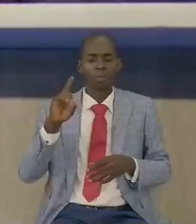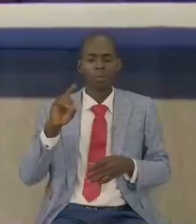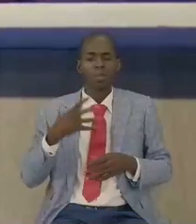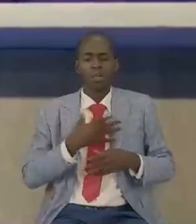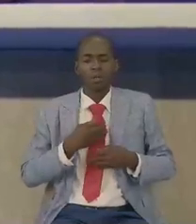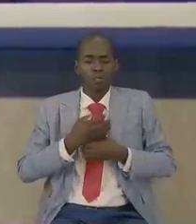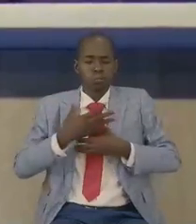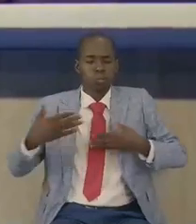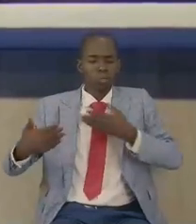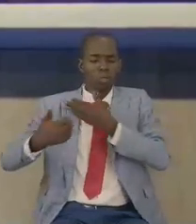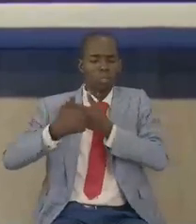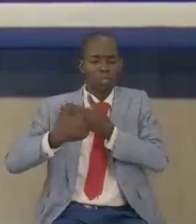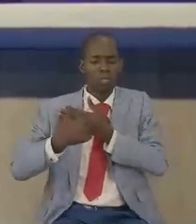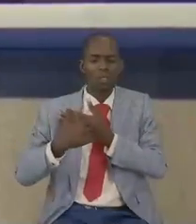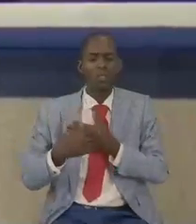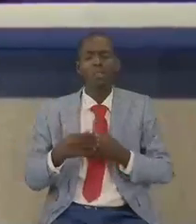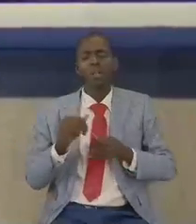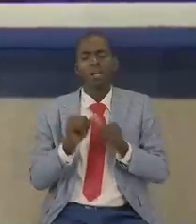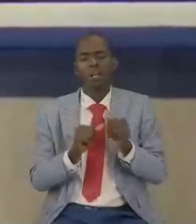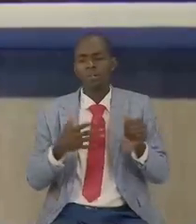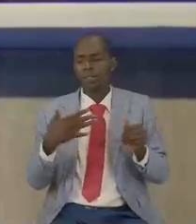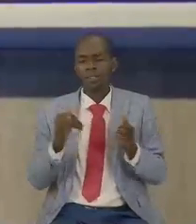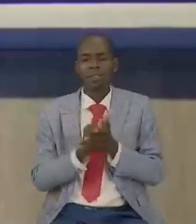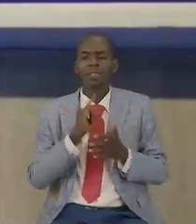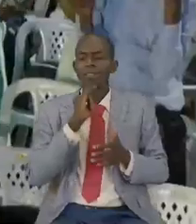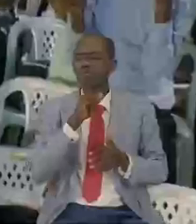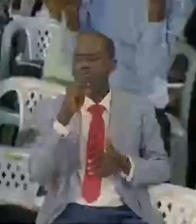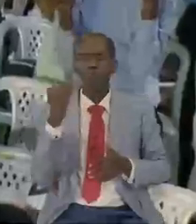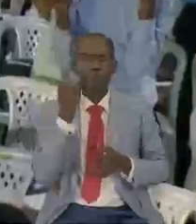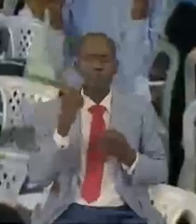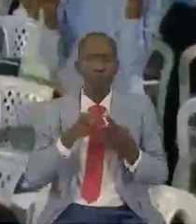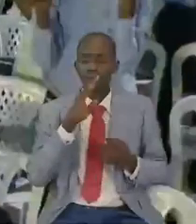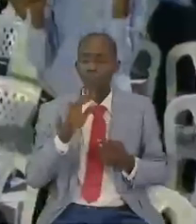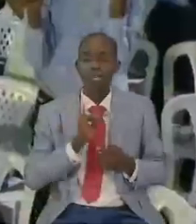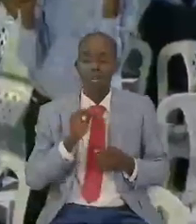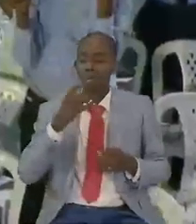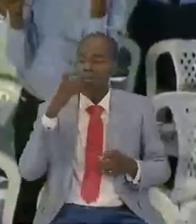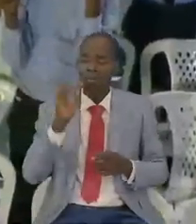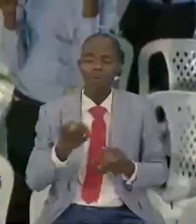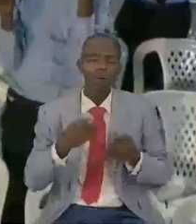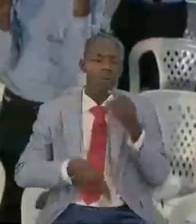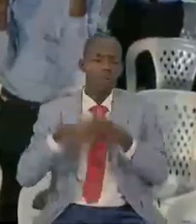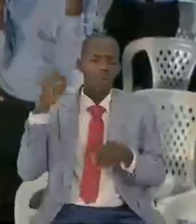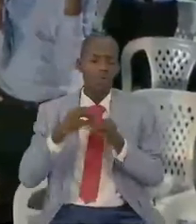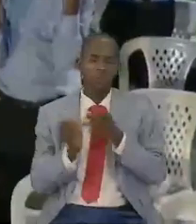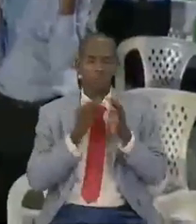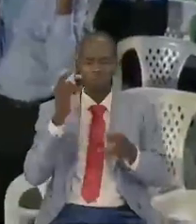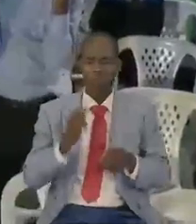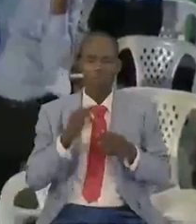bosse au dos. Que tout ce qui ne doit pas être là, je commande, sortez au nom de